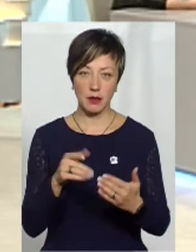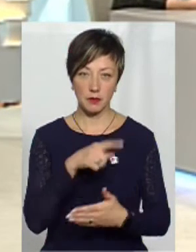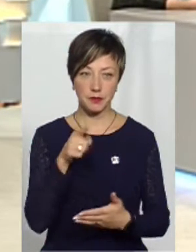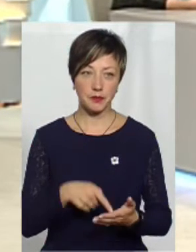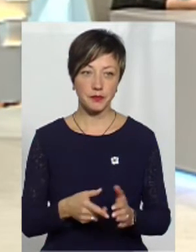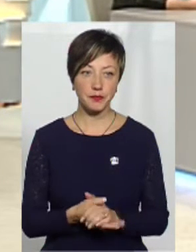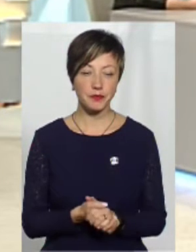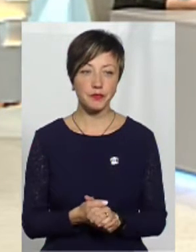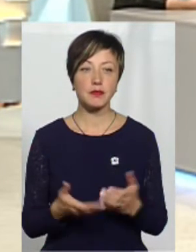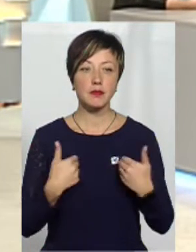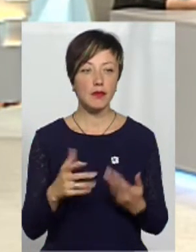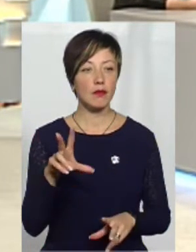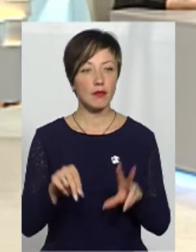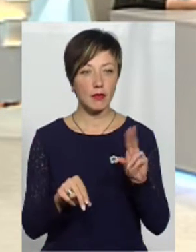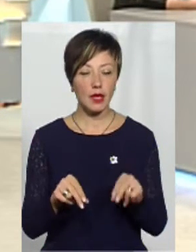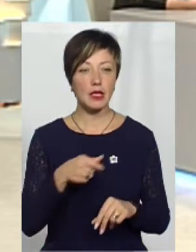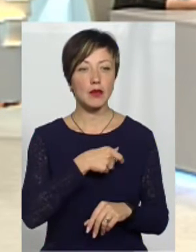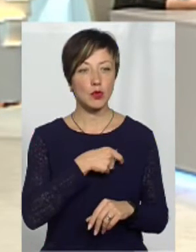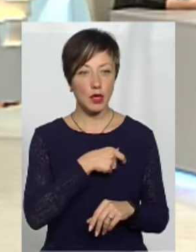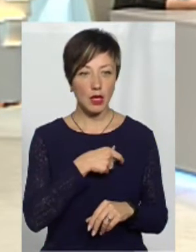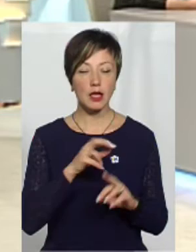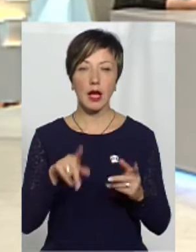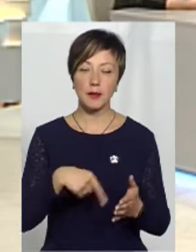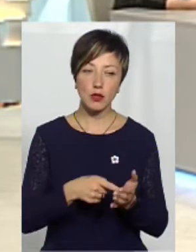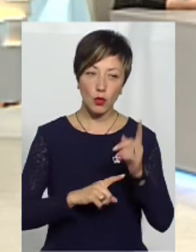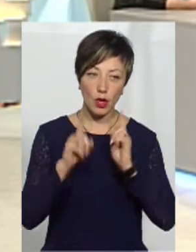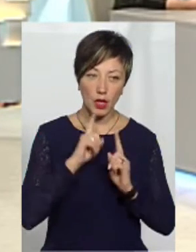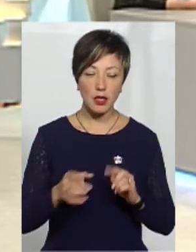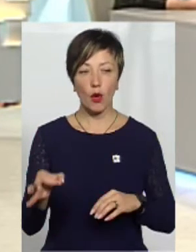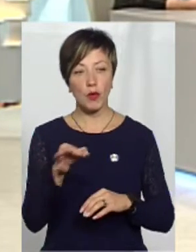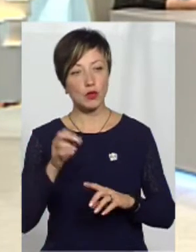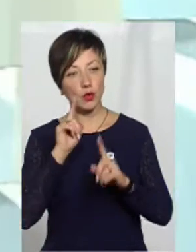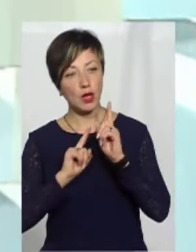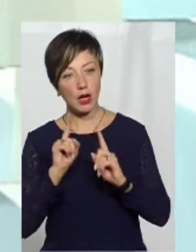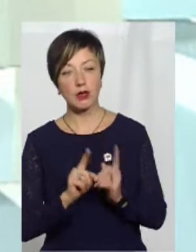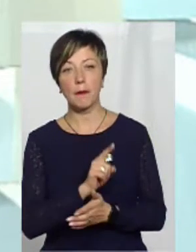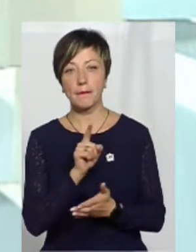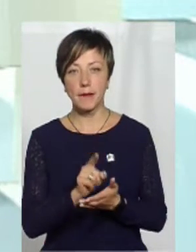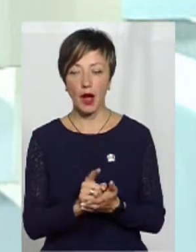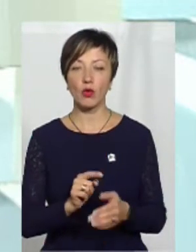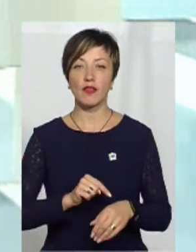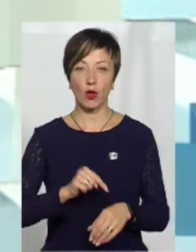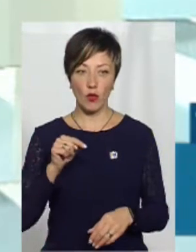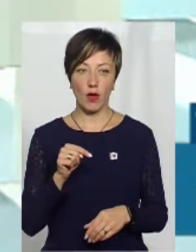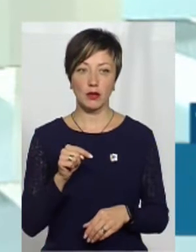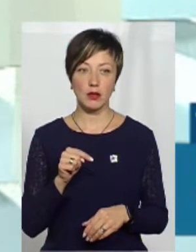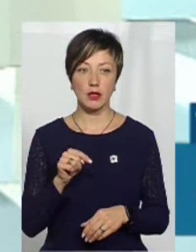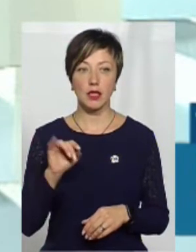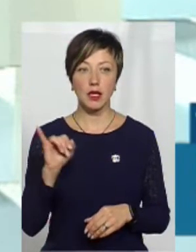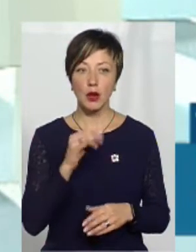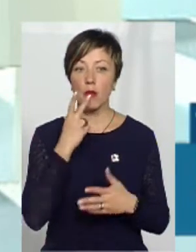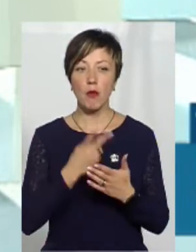Ну, я рахую, що депутати як міської ради, так і обласної ради мають відреагувати